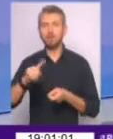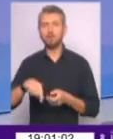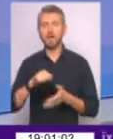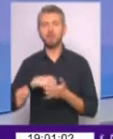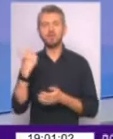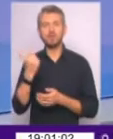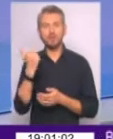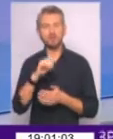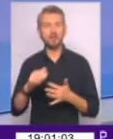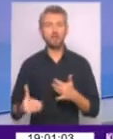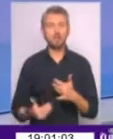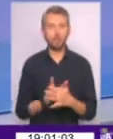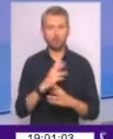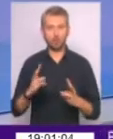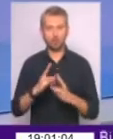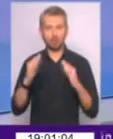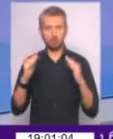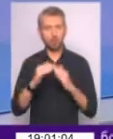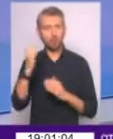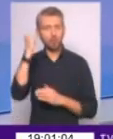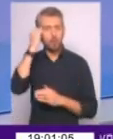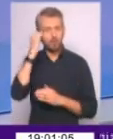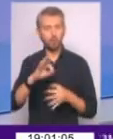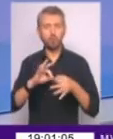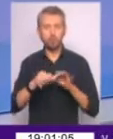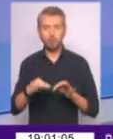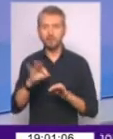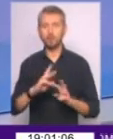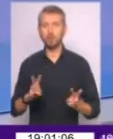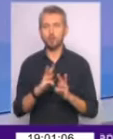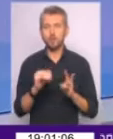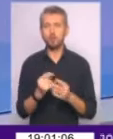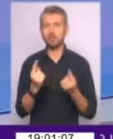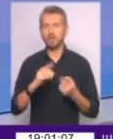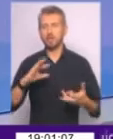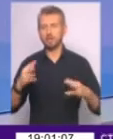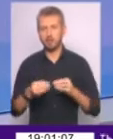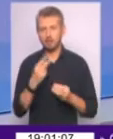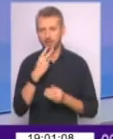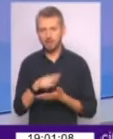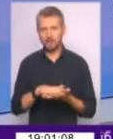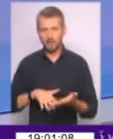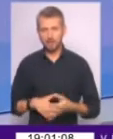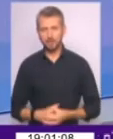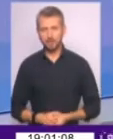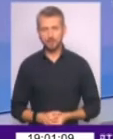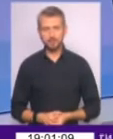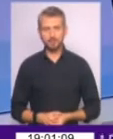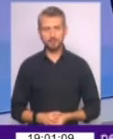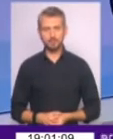власника відновити згорілий будинок-пам'ятку. Подробиці про пожежу і великі наслідки у Надії Балагурак.